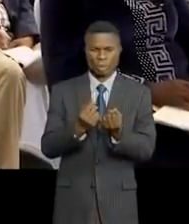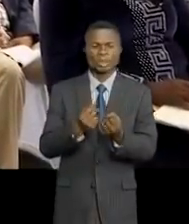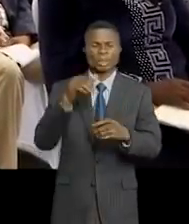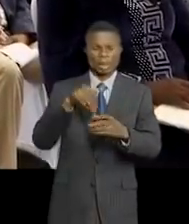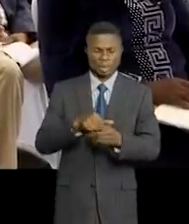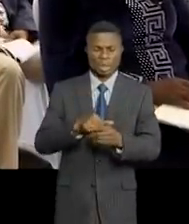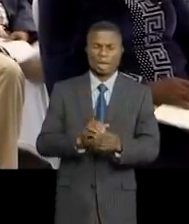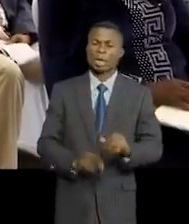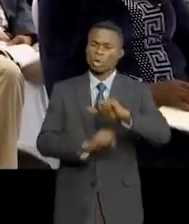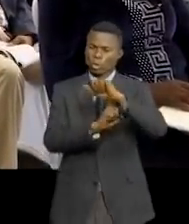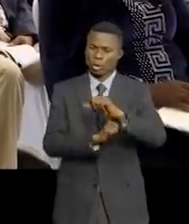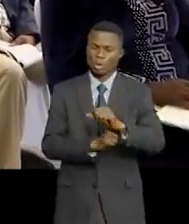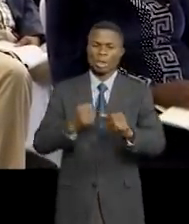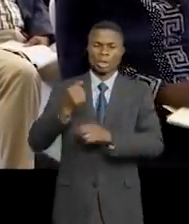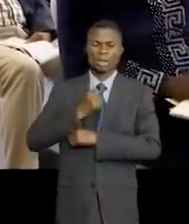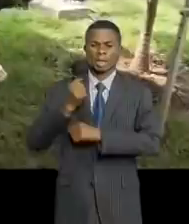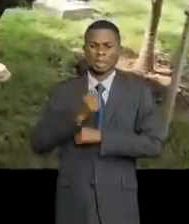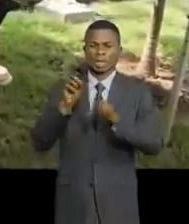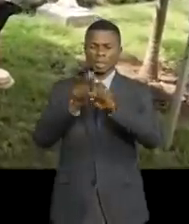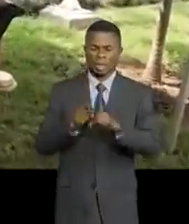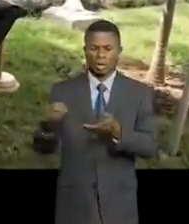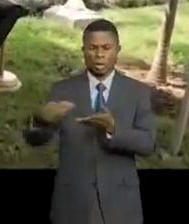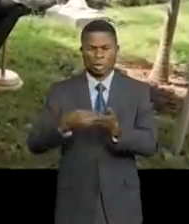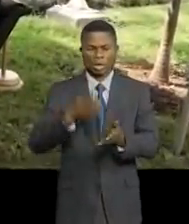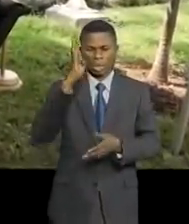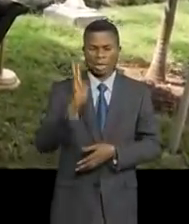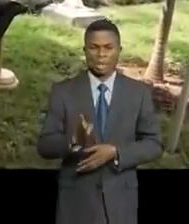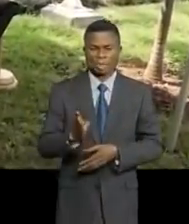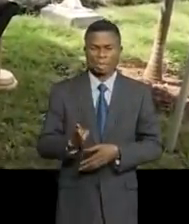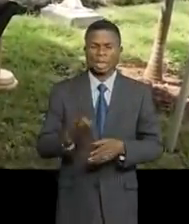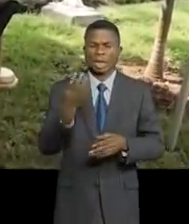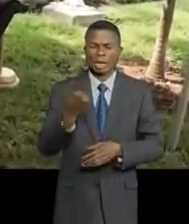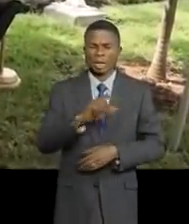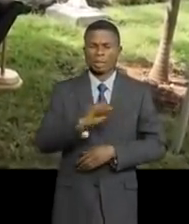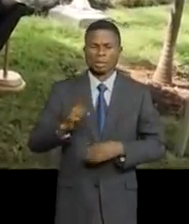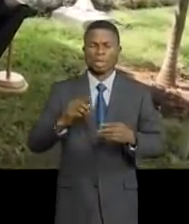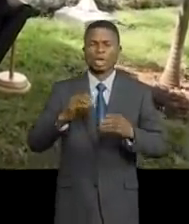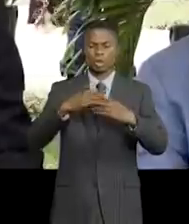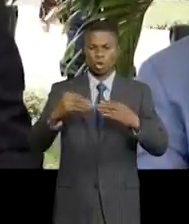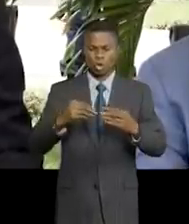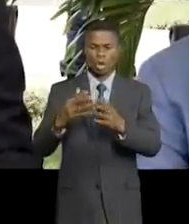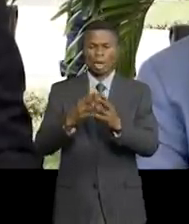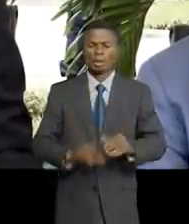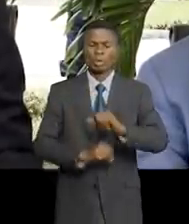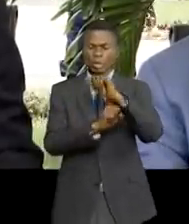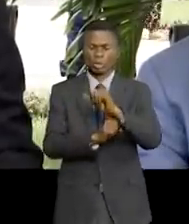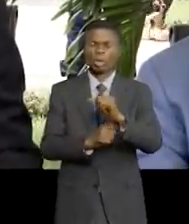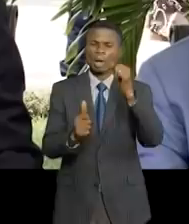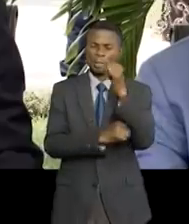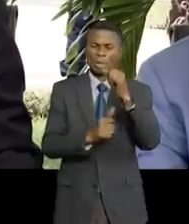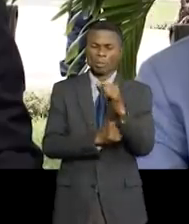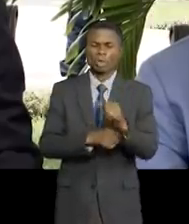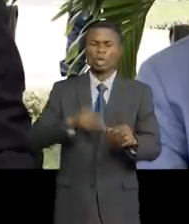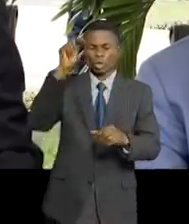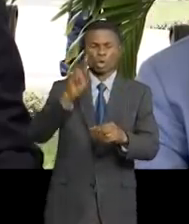cette intervention, le Canada a aussi mobilisé 440 000 dollars canadiens pour assister les victimes de l'éruption volcanique de